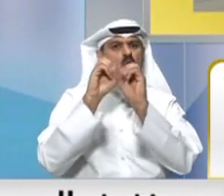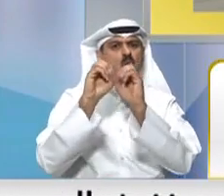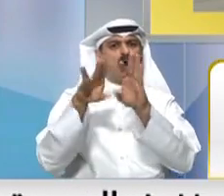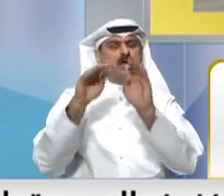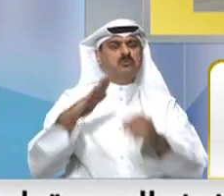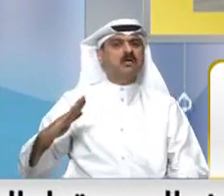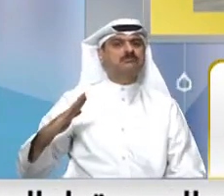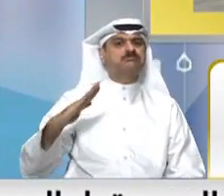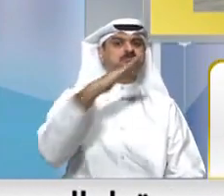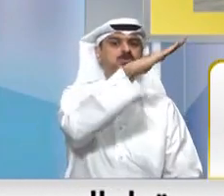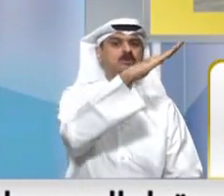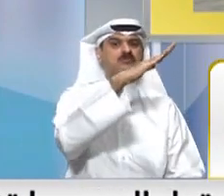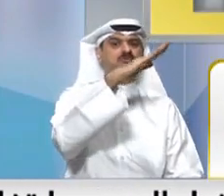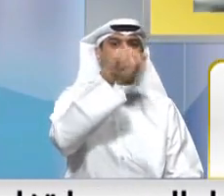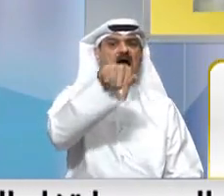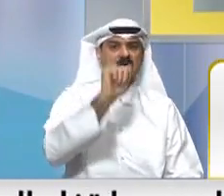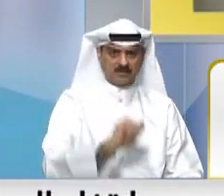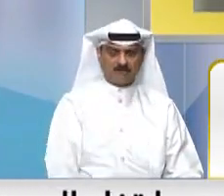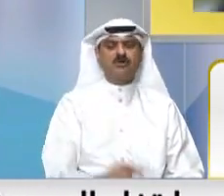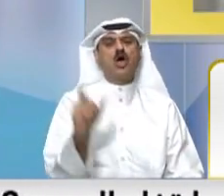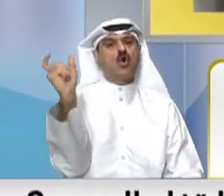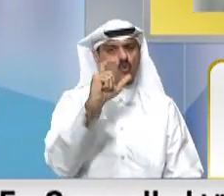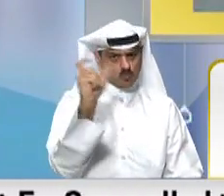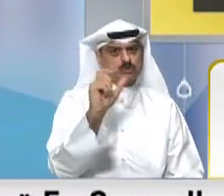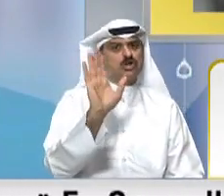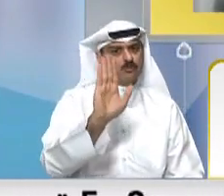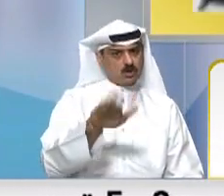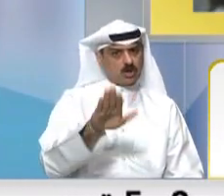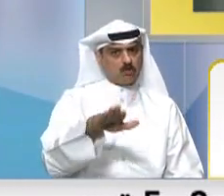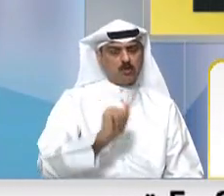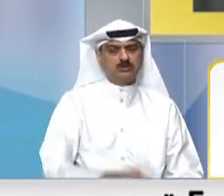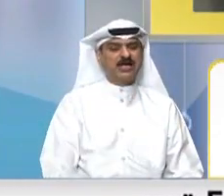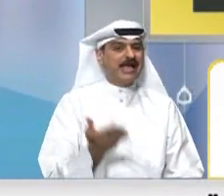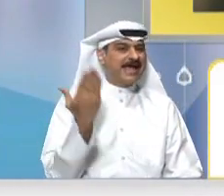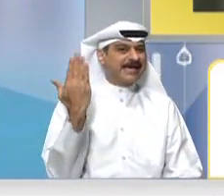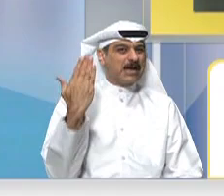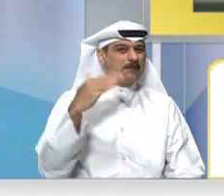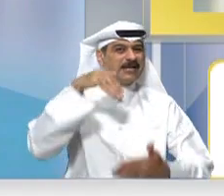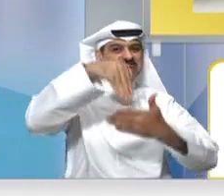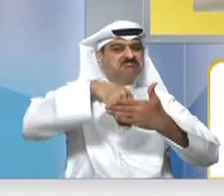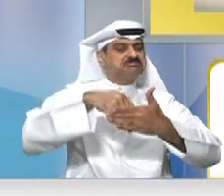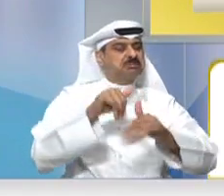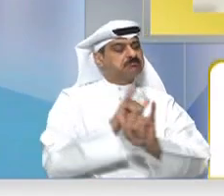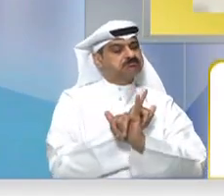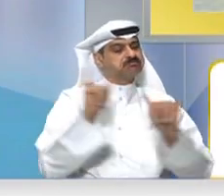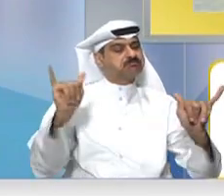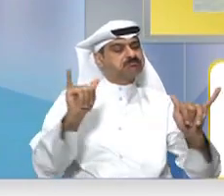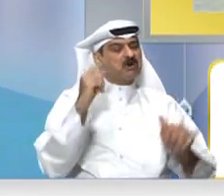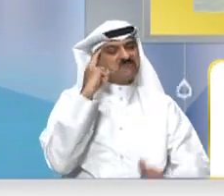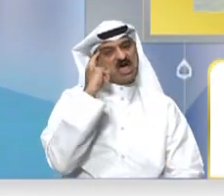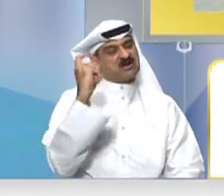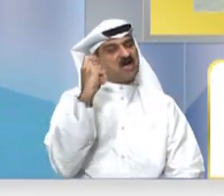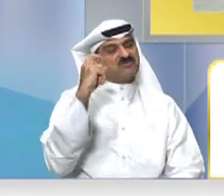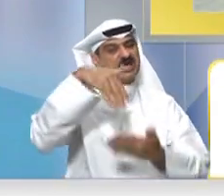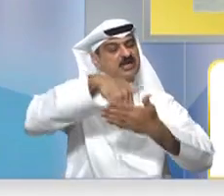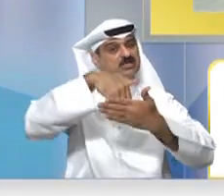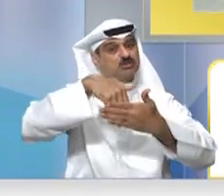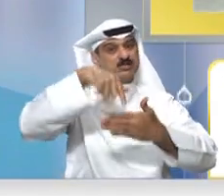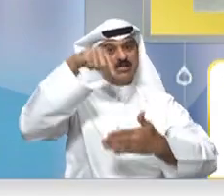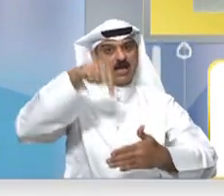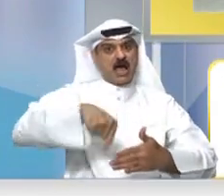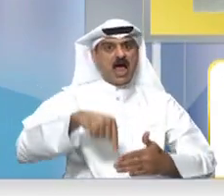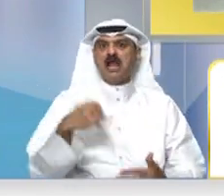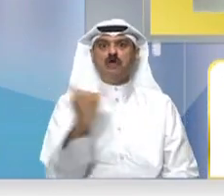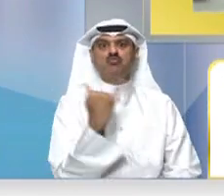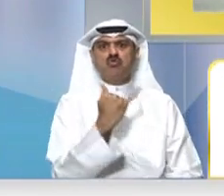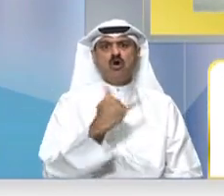أو الأوروبيين المسلمين، وهؤلاء كانوا لا يصوتون في الانتخابات الأوروبية بشكل كبير، يعني لا يعطونها أهمية